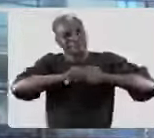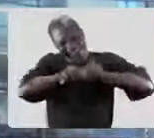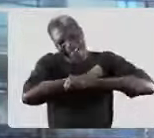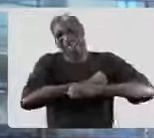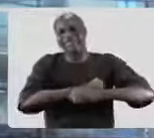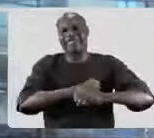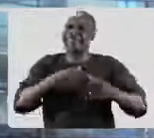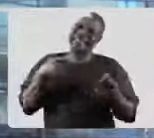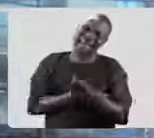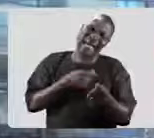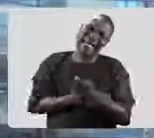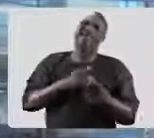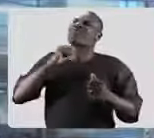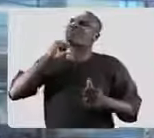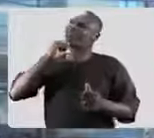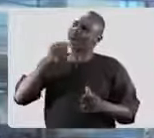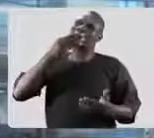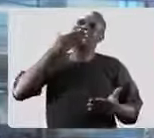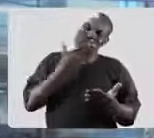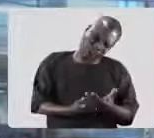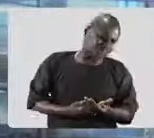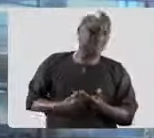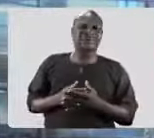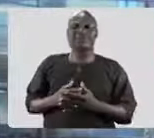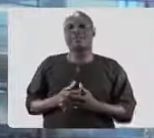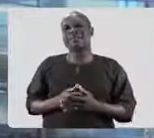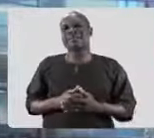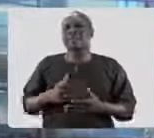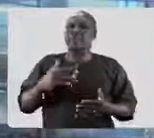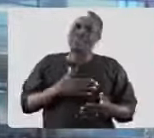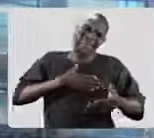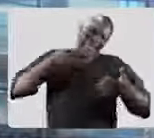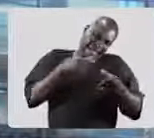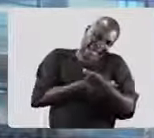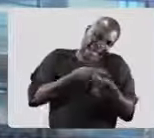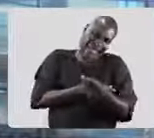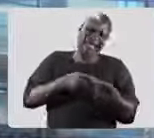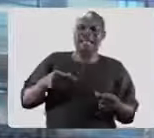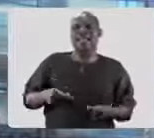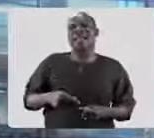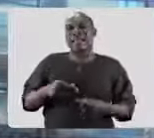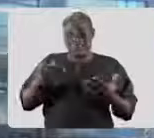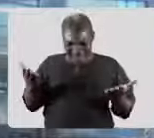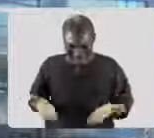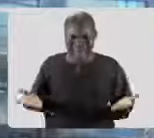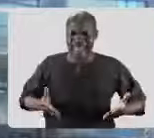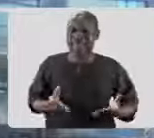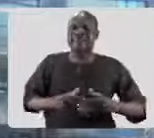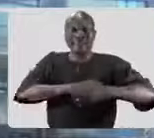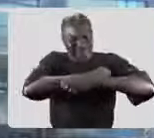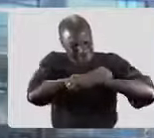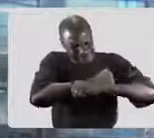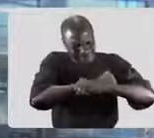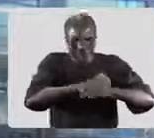Security, ewa ome imwi, mi amye omaimba. Miye gane ni nubienu, ehuni se. Mu security